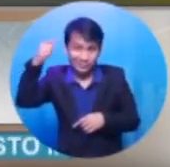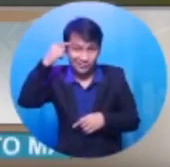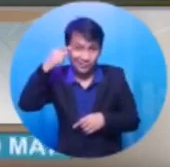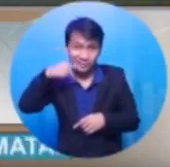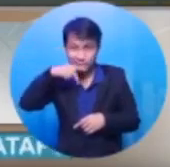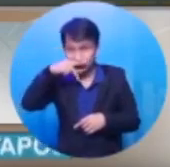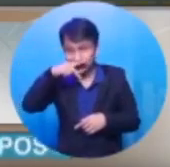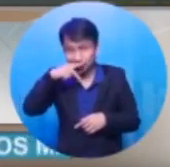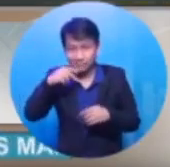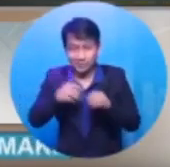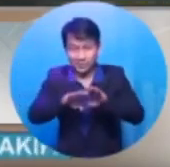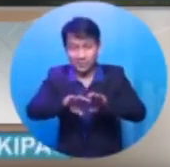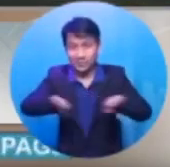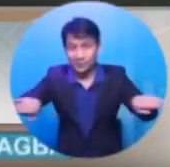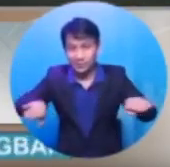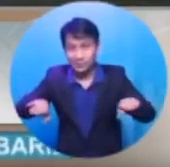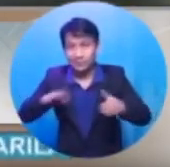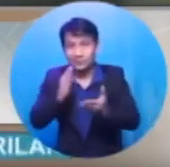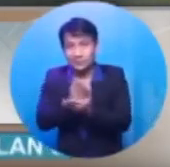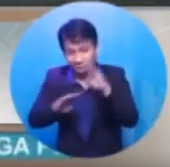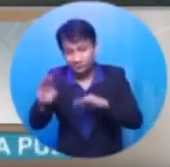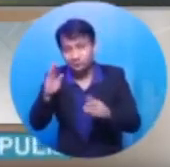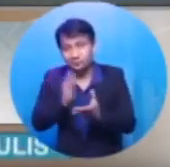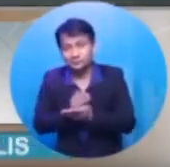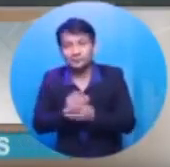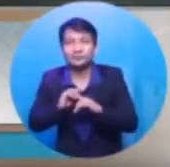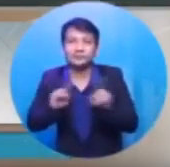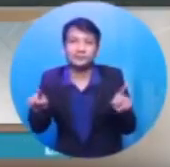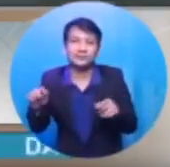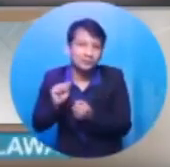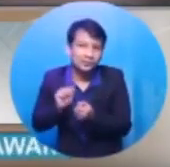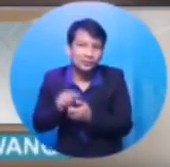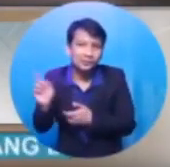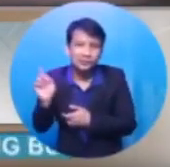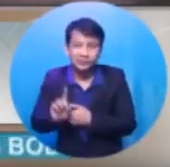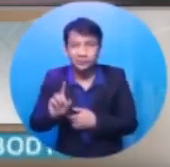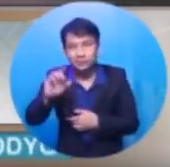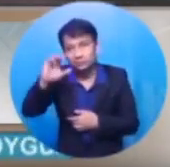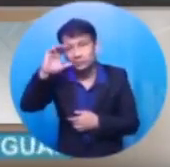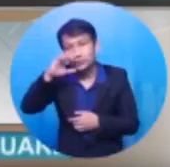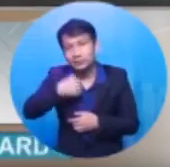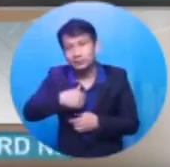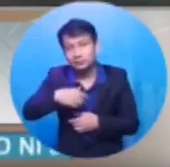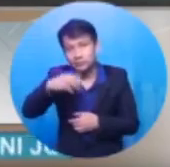Sa halip na awatin, yung problema ay nakisaw-saw itong mga thunders.